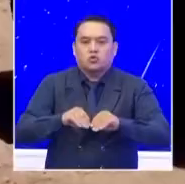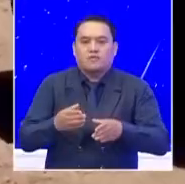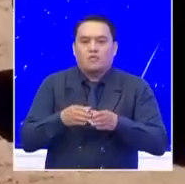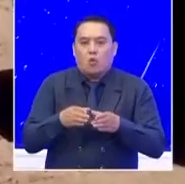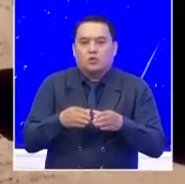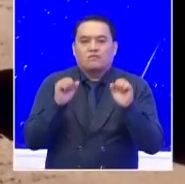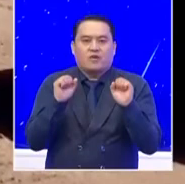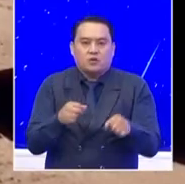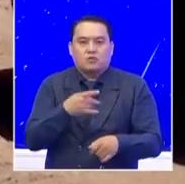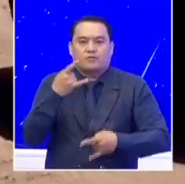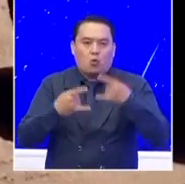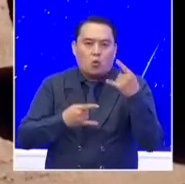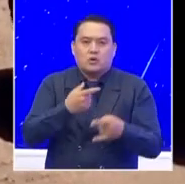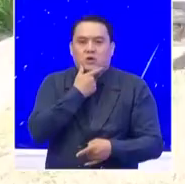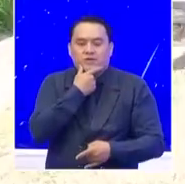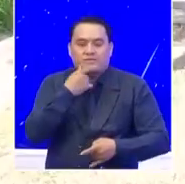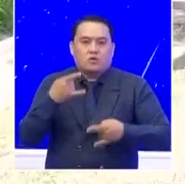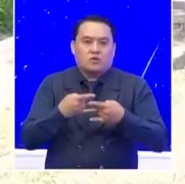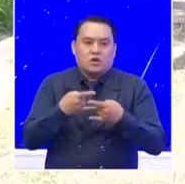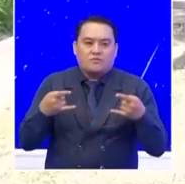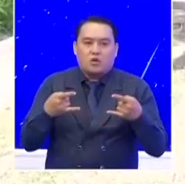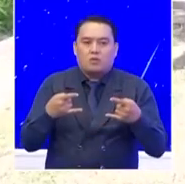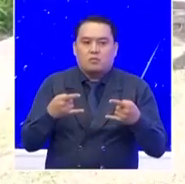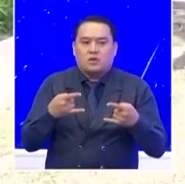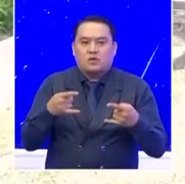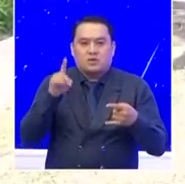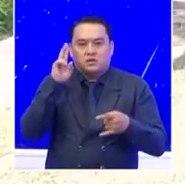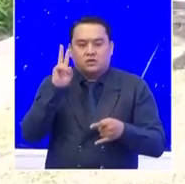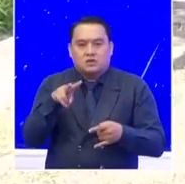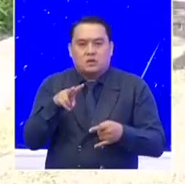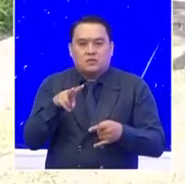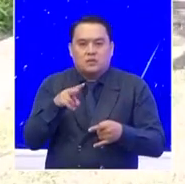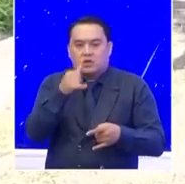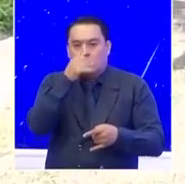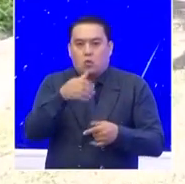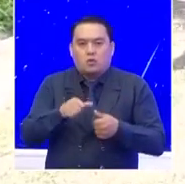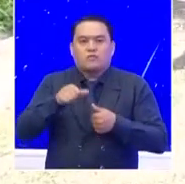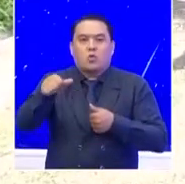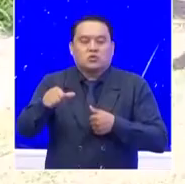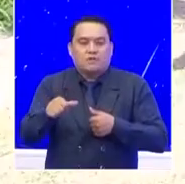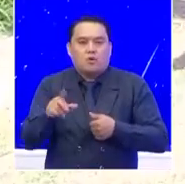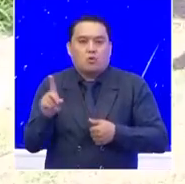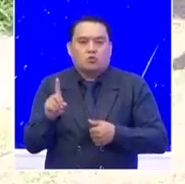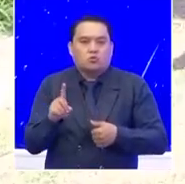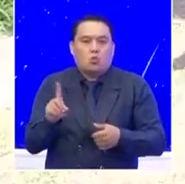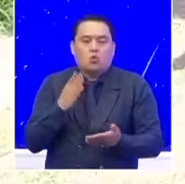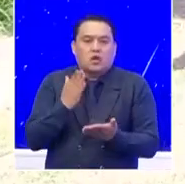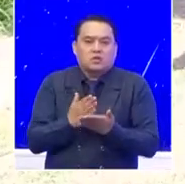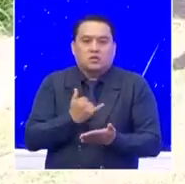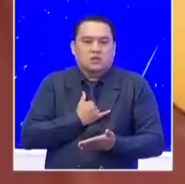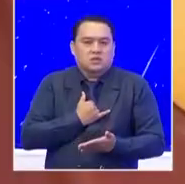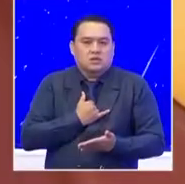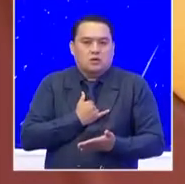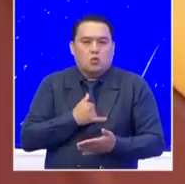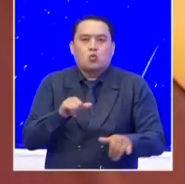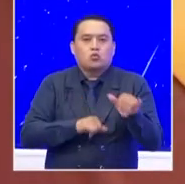имеют возможность смотреть мультфильмы на хороших телевизорах. Мы не замечаем, когда находимся в других условиях и не ценим того, что имеем. Например, что когда